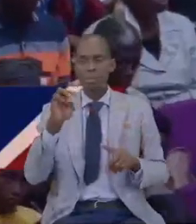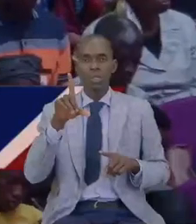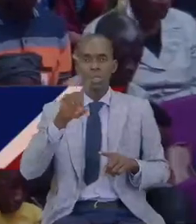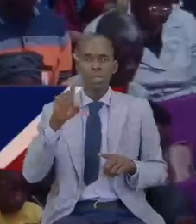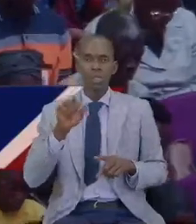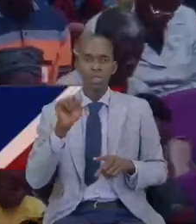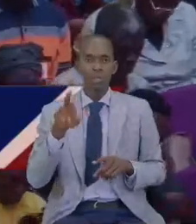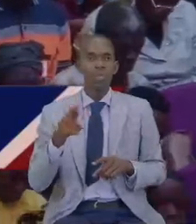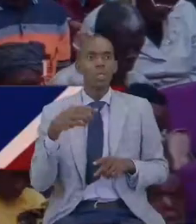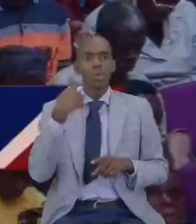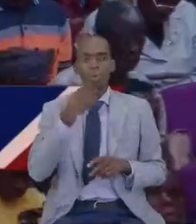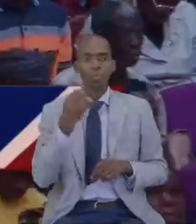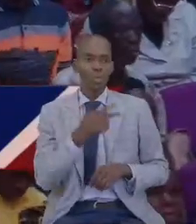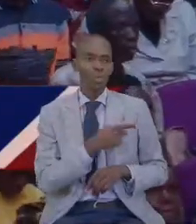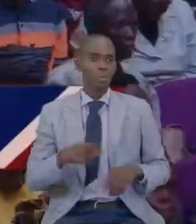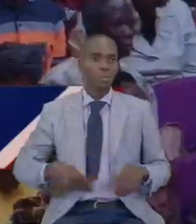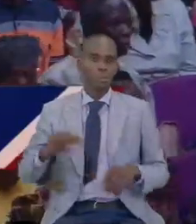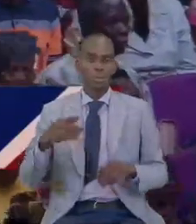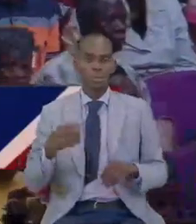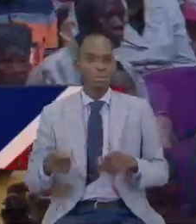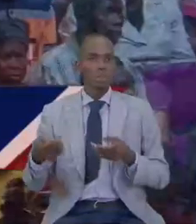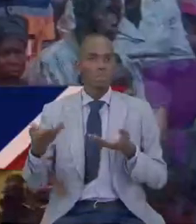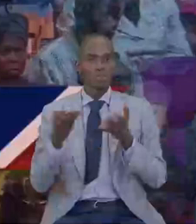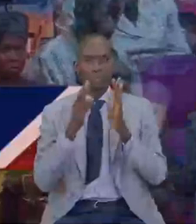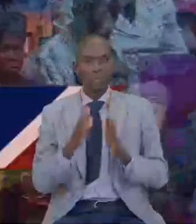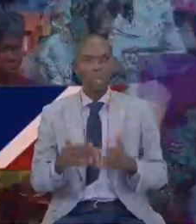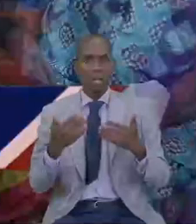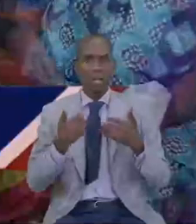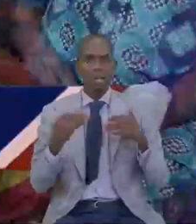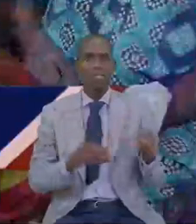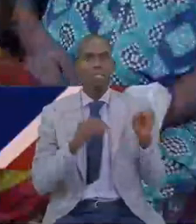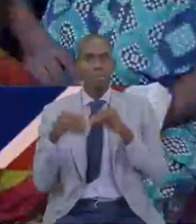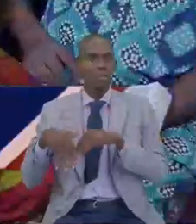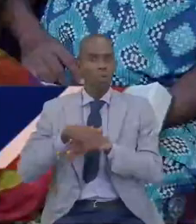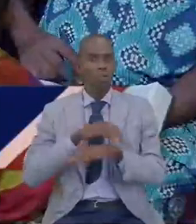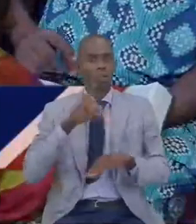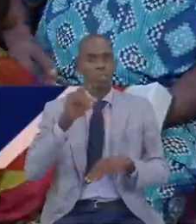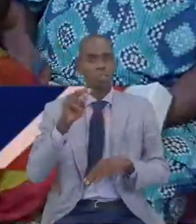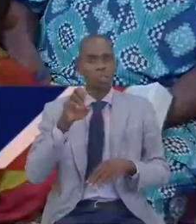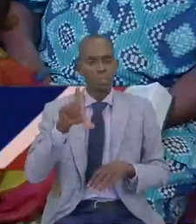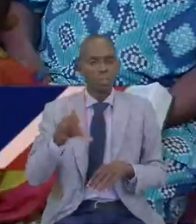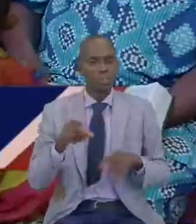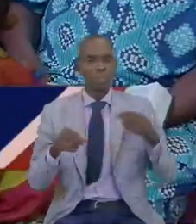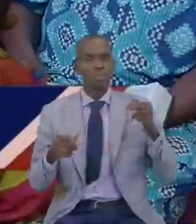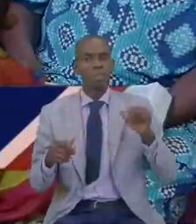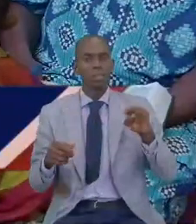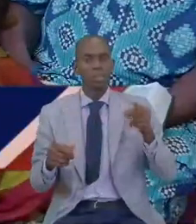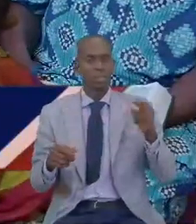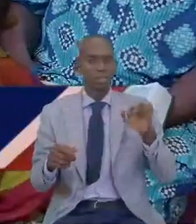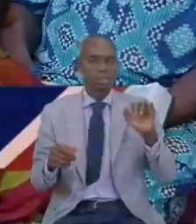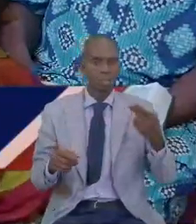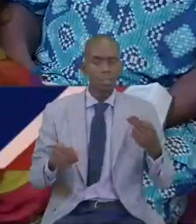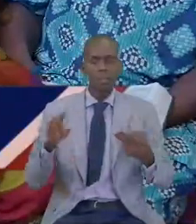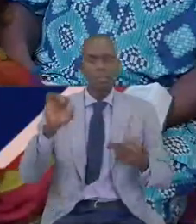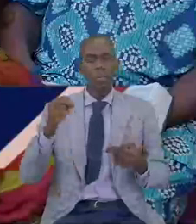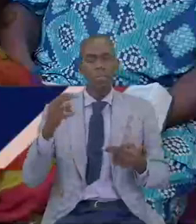Daniel 1, 11. Alors Daniel dit à l'intendant à qui le chef des eunuques avait remis la surveillance de Daniel, de